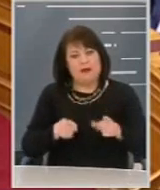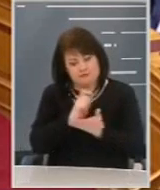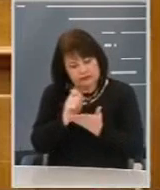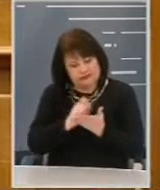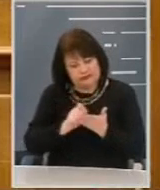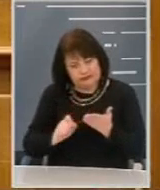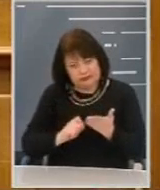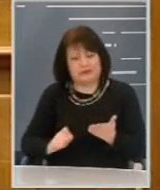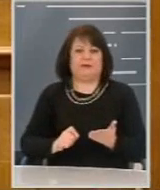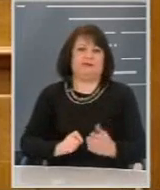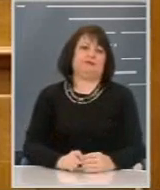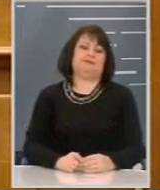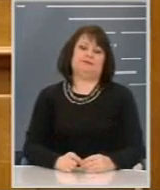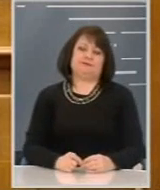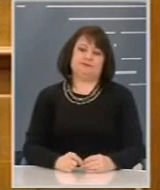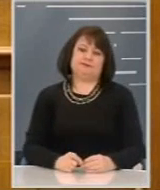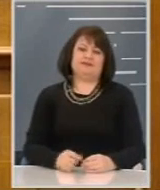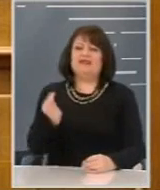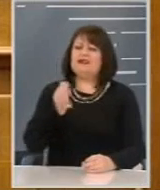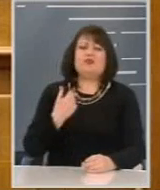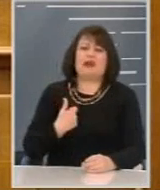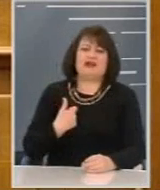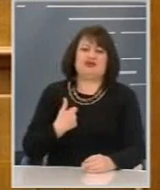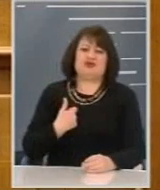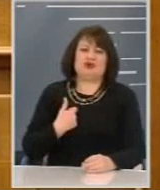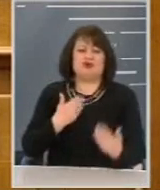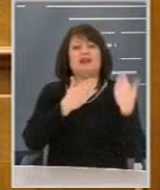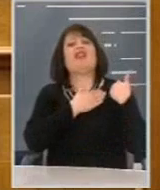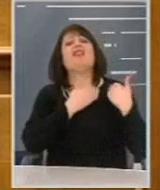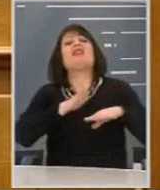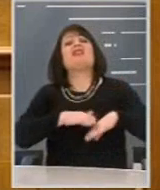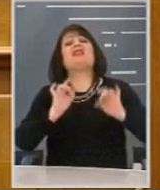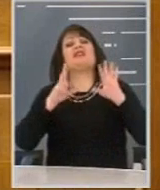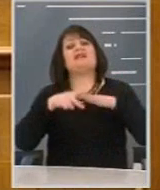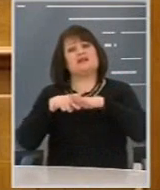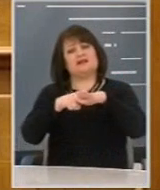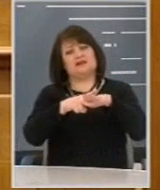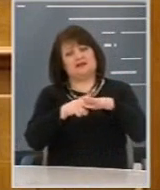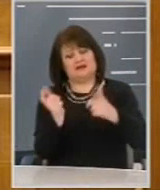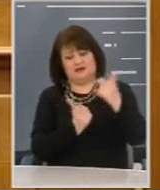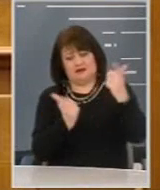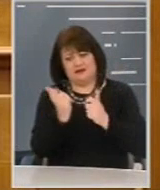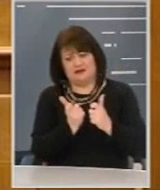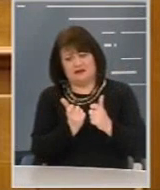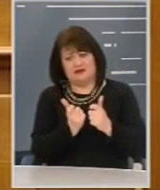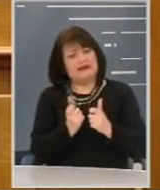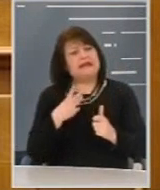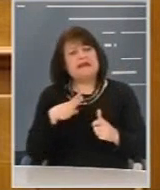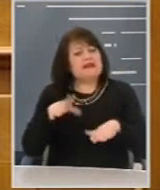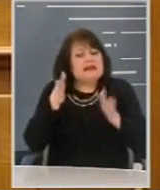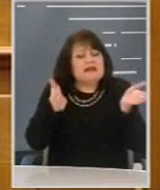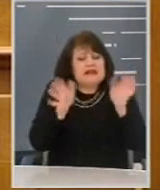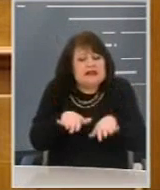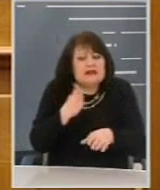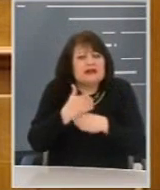τη δική μας συζήτηση. Και θέλετε να μας πείτε ότι όλα αυτά δεν είχαν ευθύνη οι τράπεζες και οι δανειολήπτες. Γιατί, τι θέλετε να κρύψετε? Θέλετε να